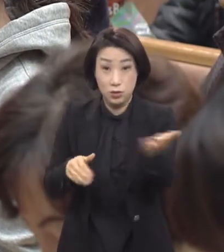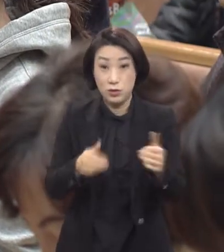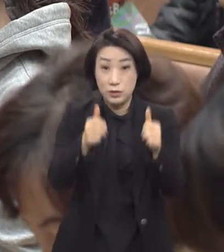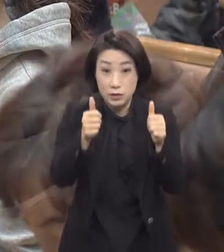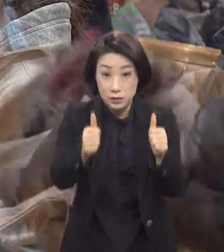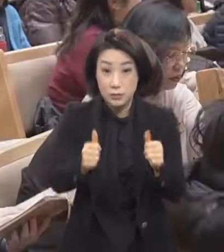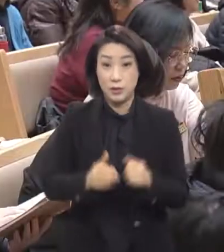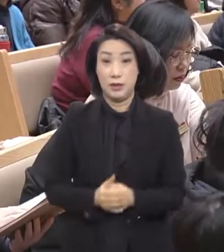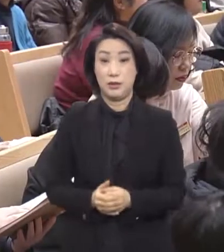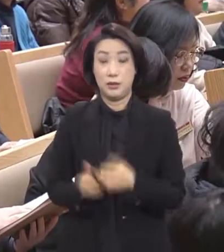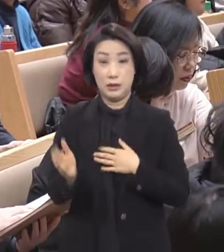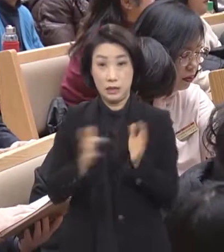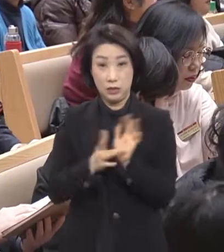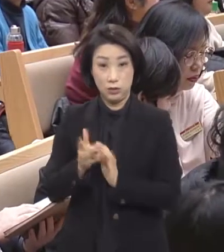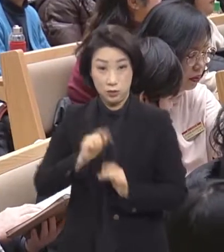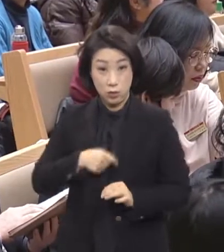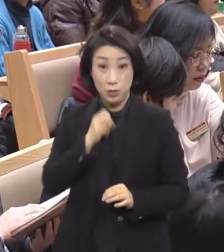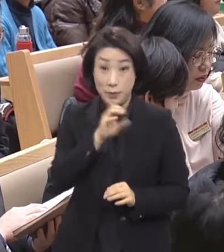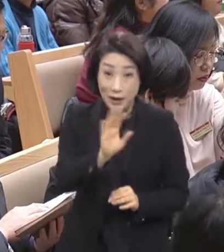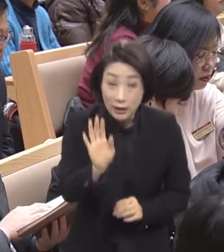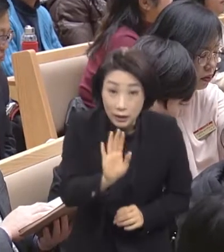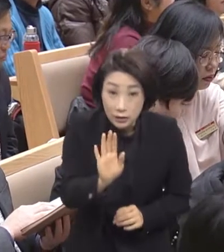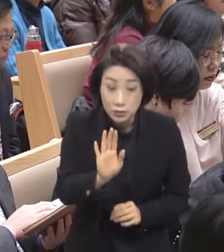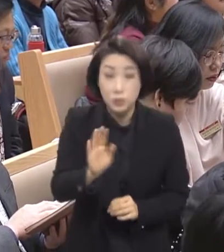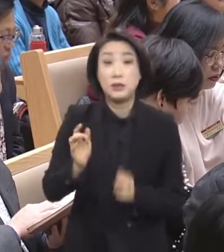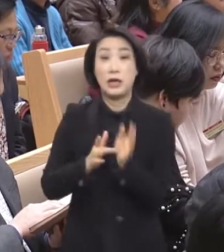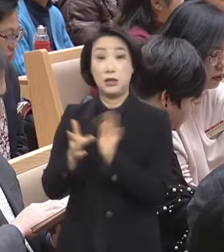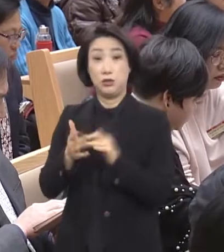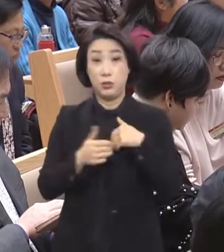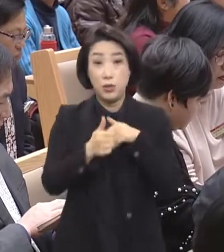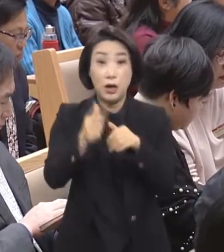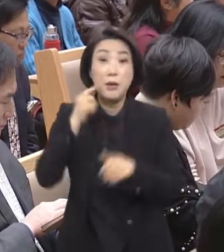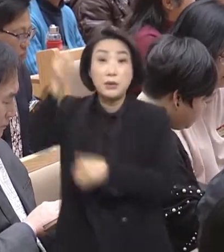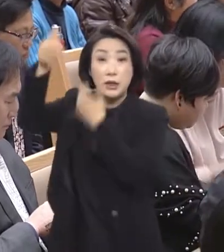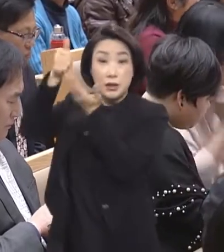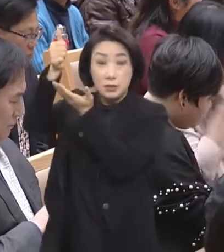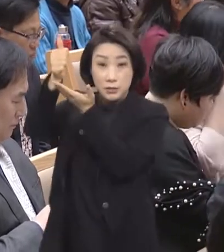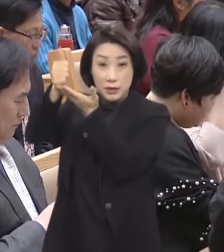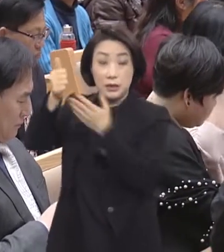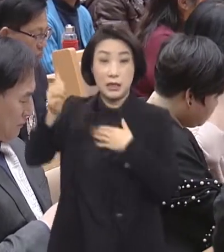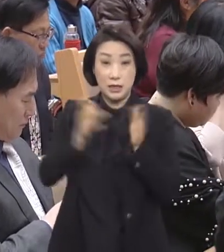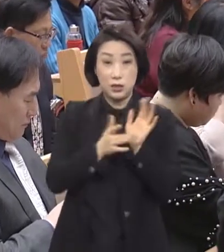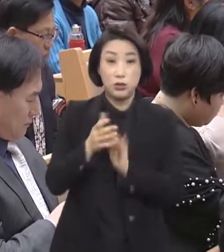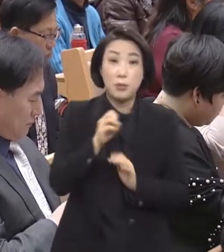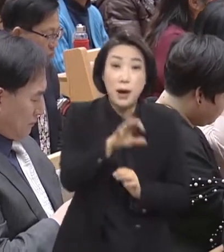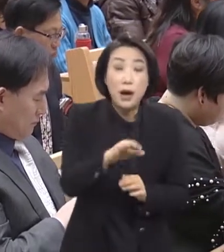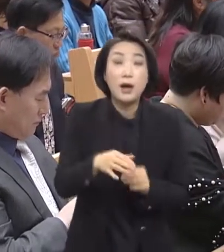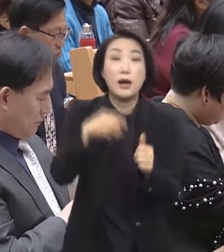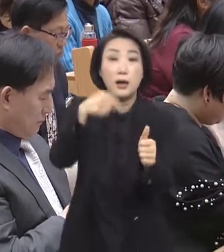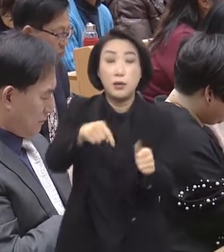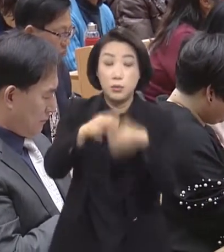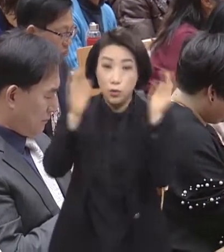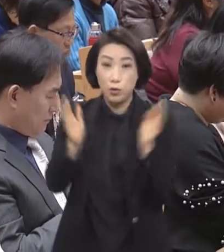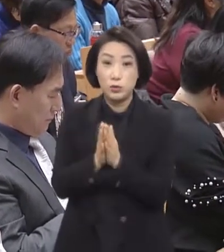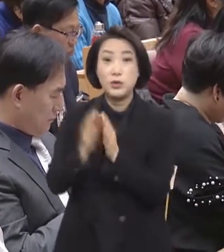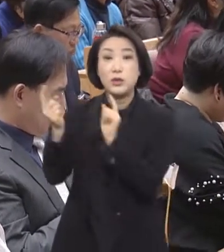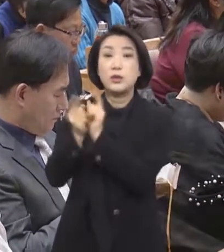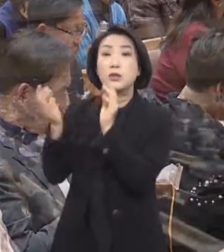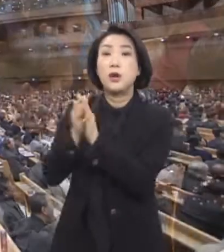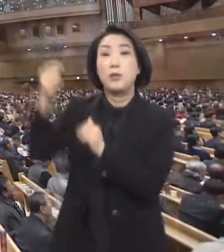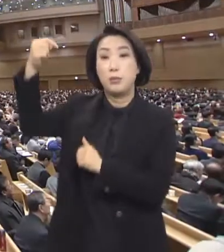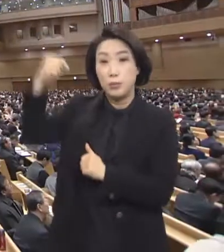심판하리라. 내가 내 자의로 말한 것이 아니요 나를 보내신 아버지께서 나의 말할 것과 이룰 것을 친히